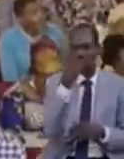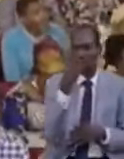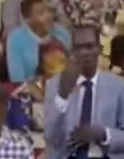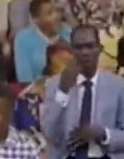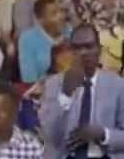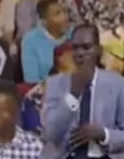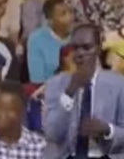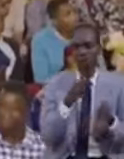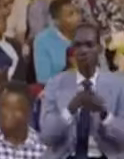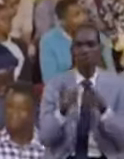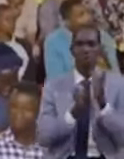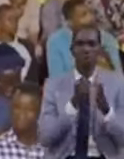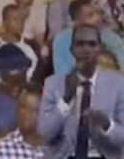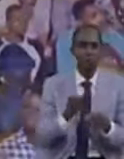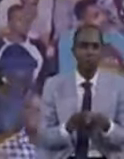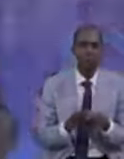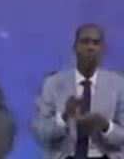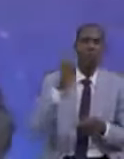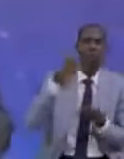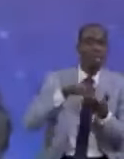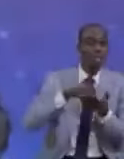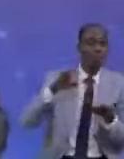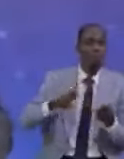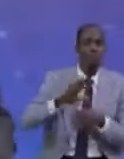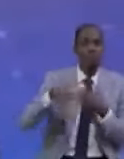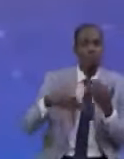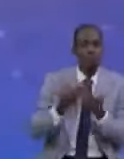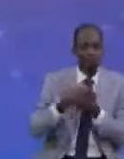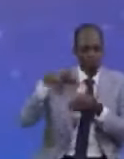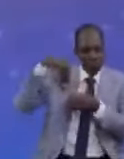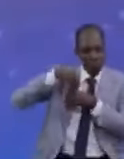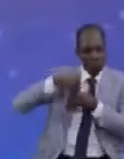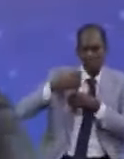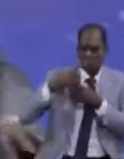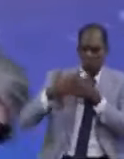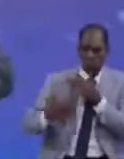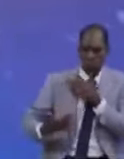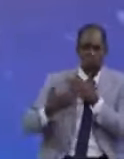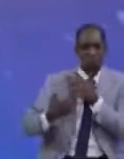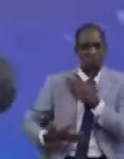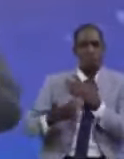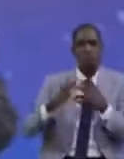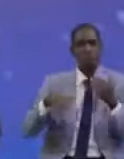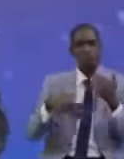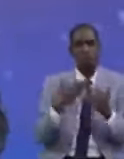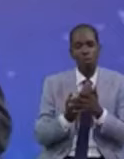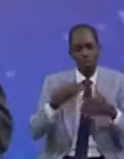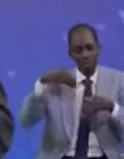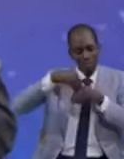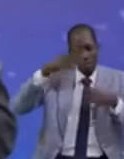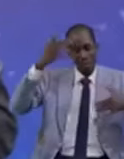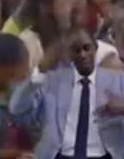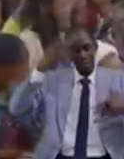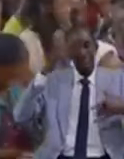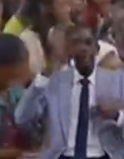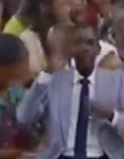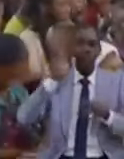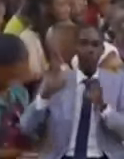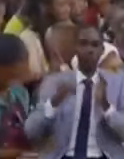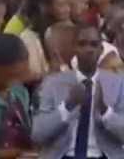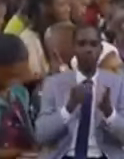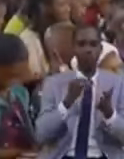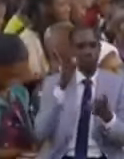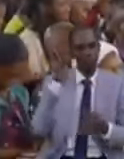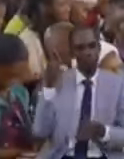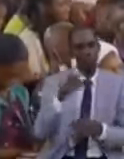il a ôté les saignements intérieurs les maladies internes il va le faire pour toi aujourd'hui il a purifié